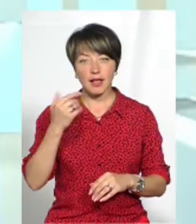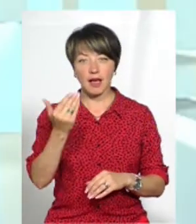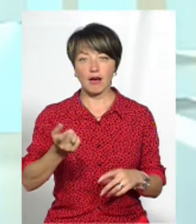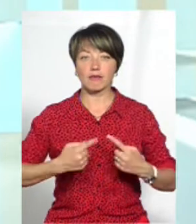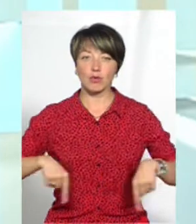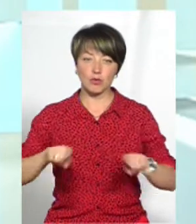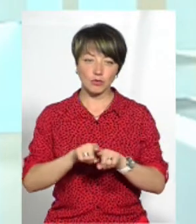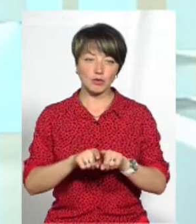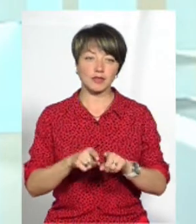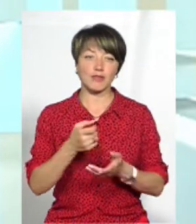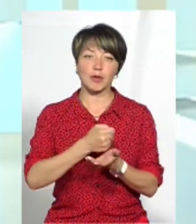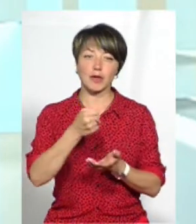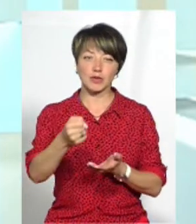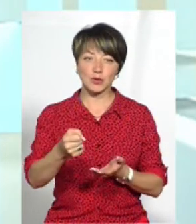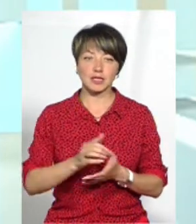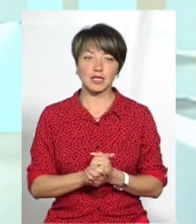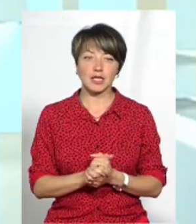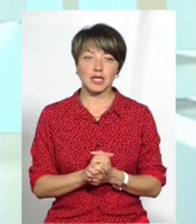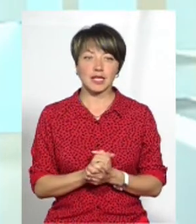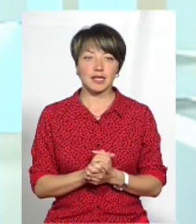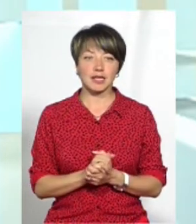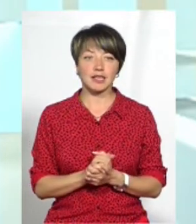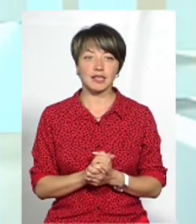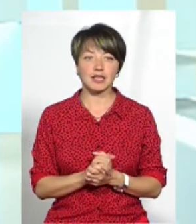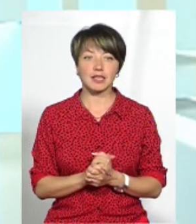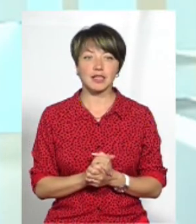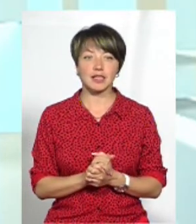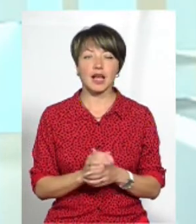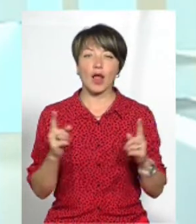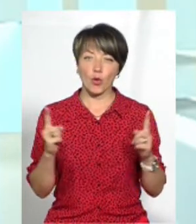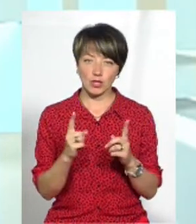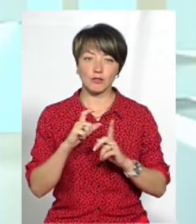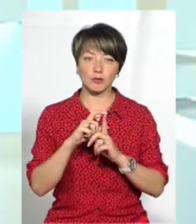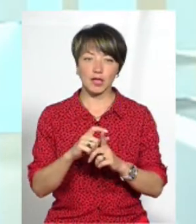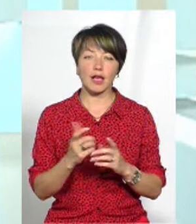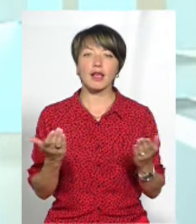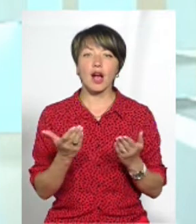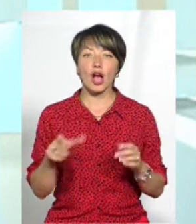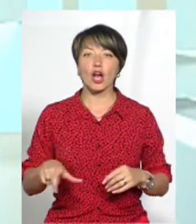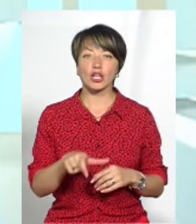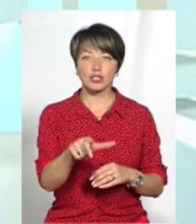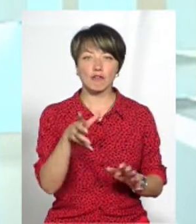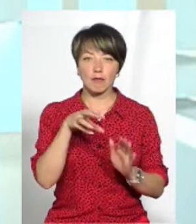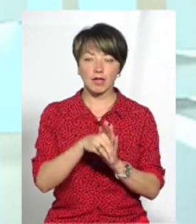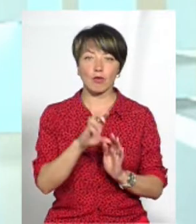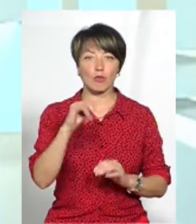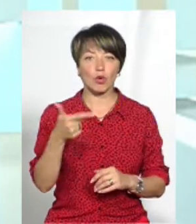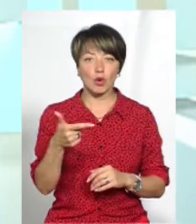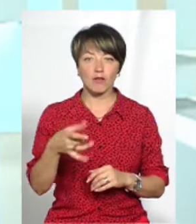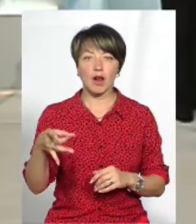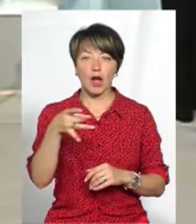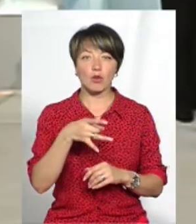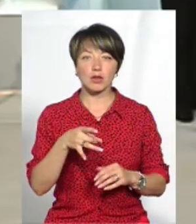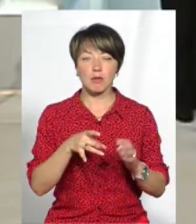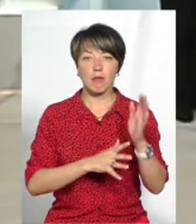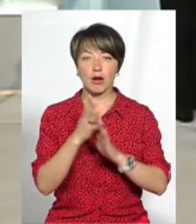знання округу, по якому ви балотуєтесь. Яка, теж прошу лаконічно відповідати, яка річка впадає у Південний Буг в